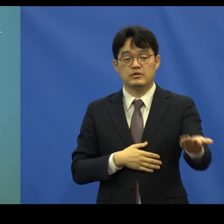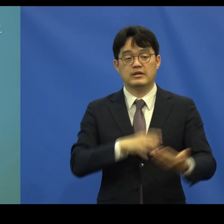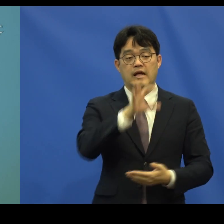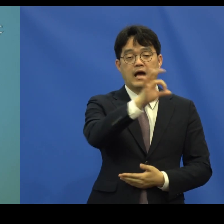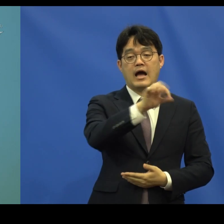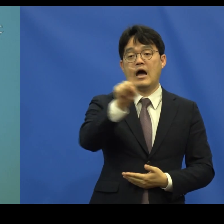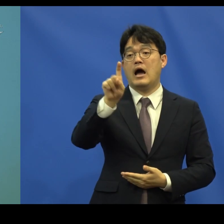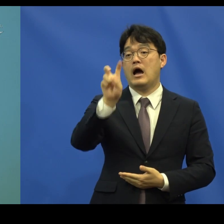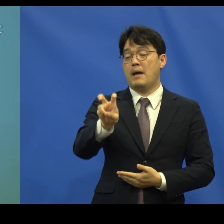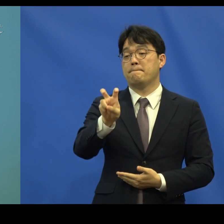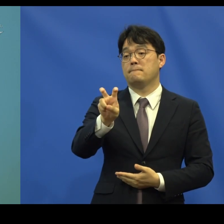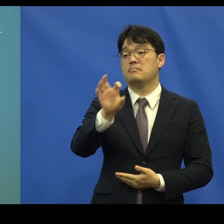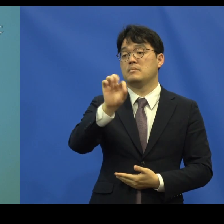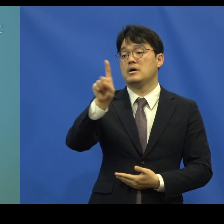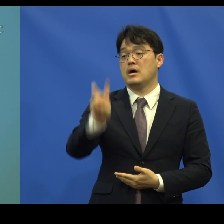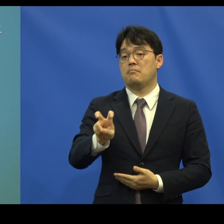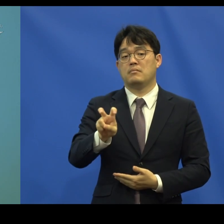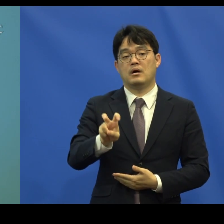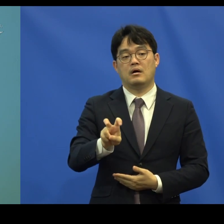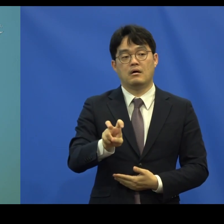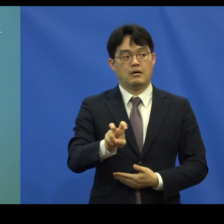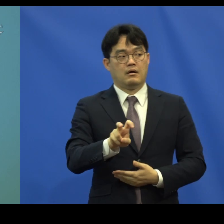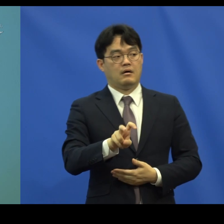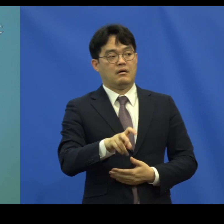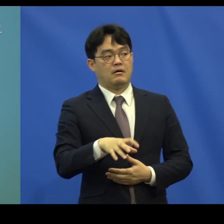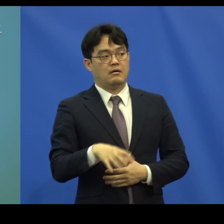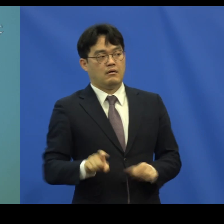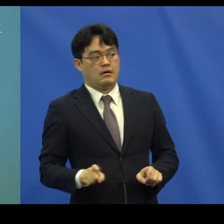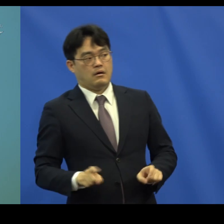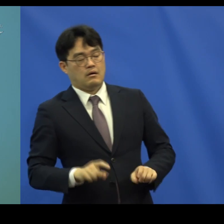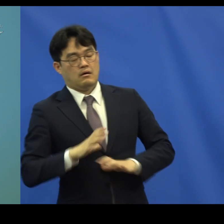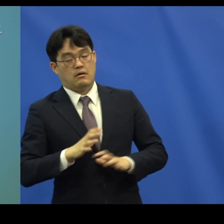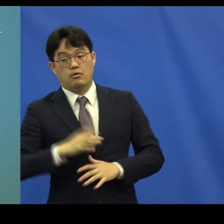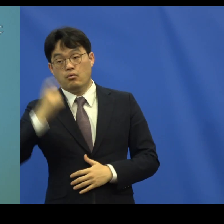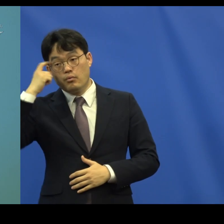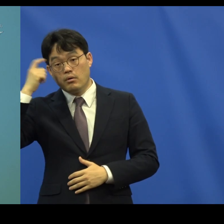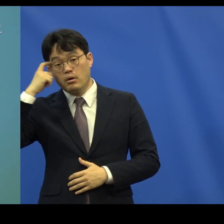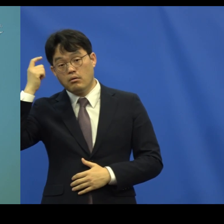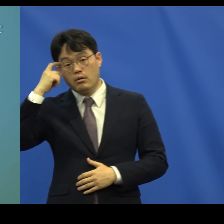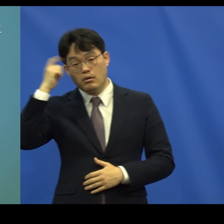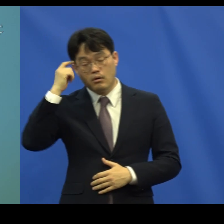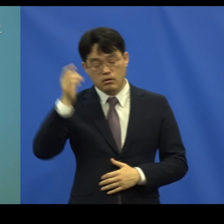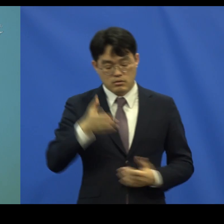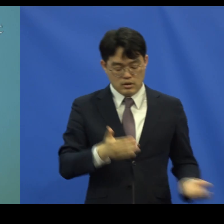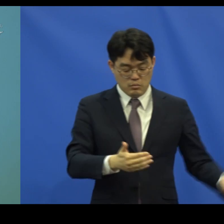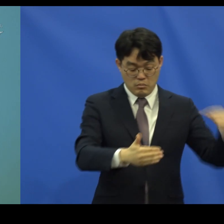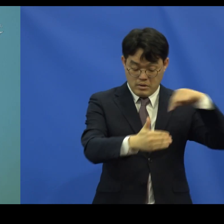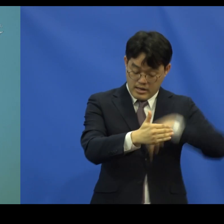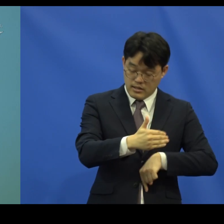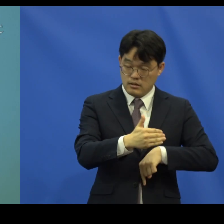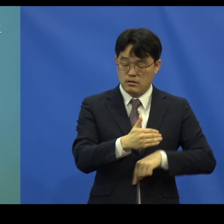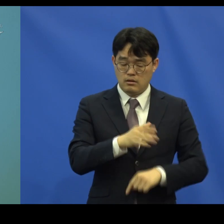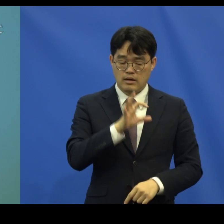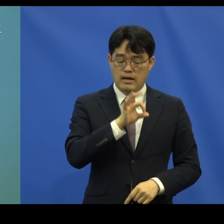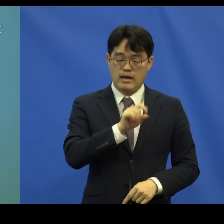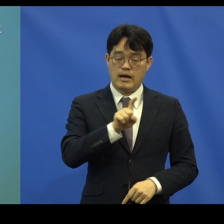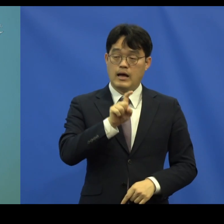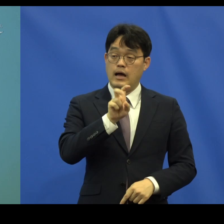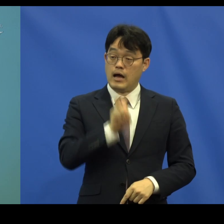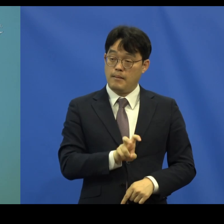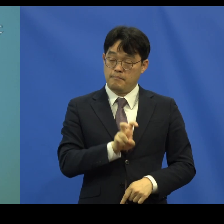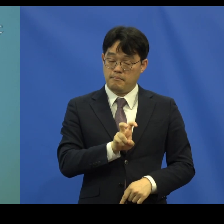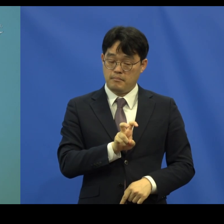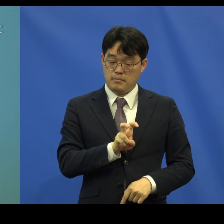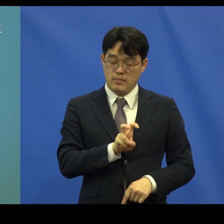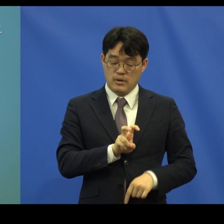무섭습니까? 암이 발견될 때는 굉장히 내 몸 안에서 오랫동안 그 암세포가 만들어지기까지는 굉장히